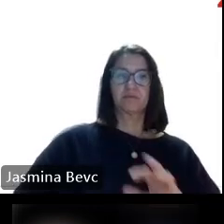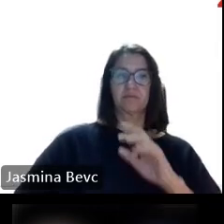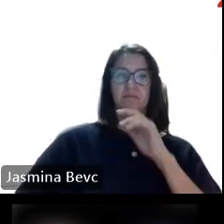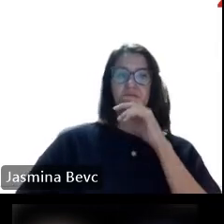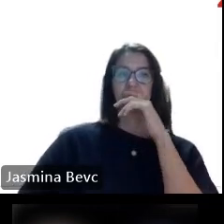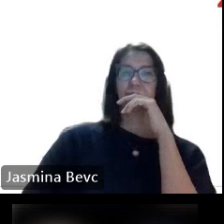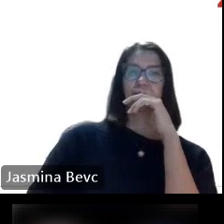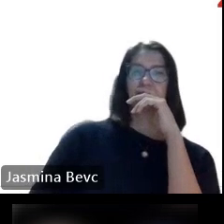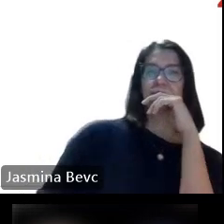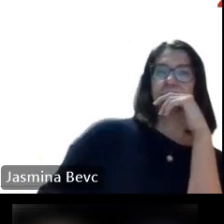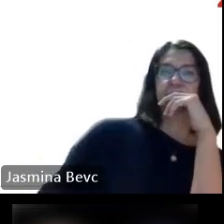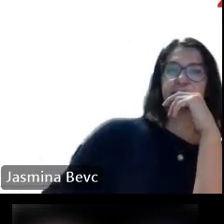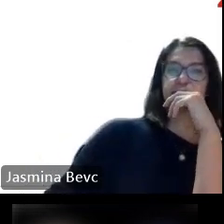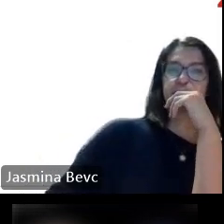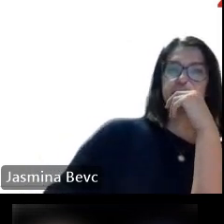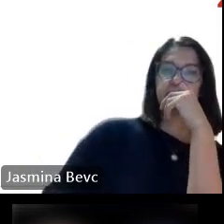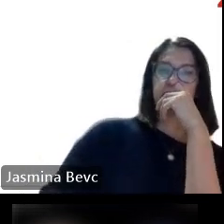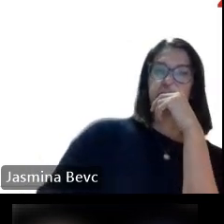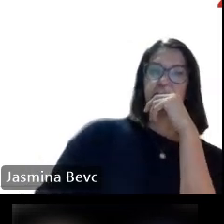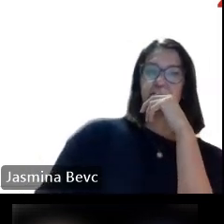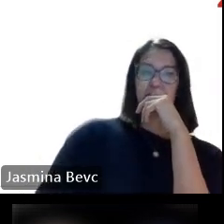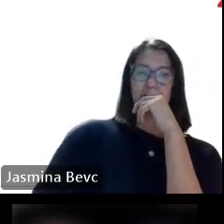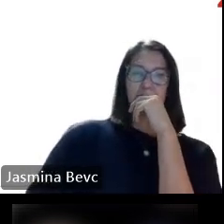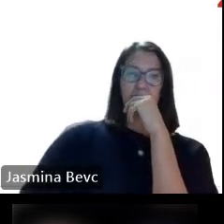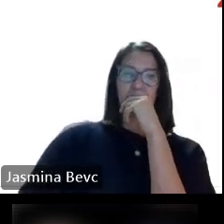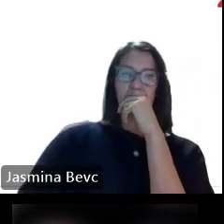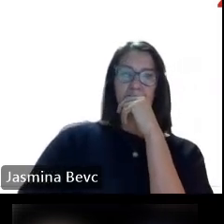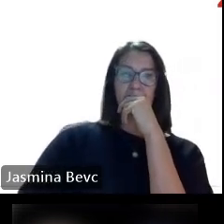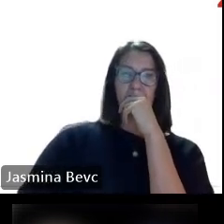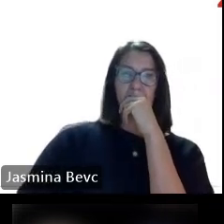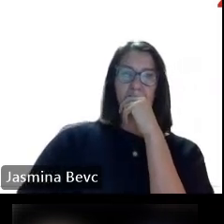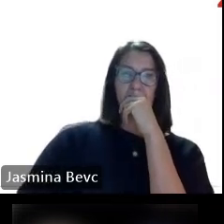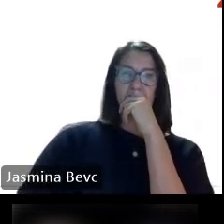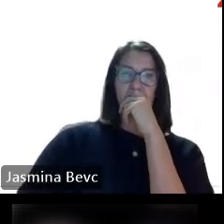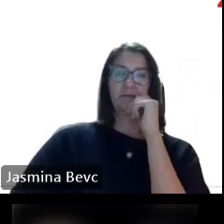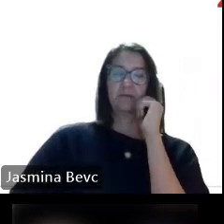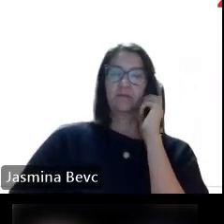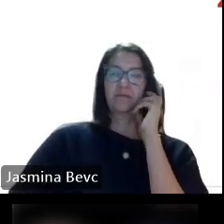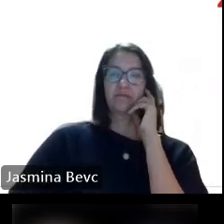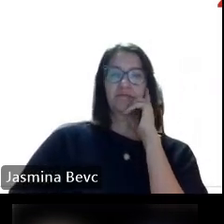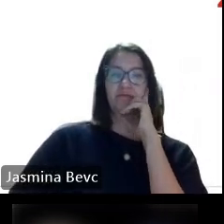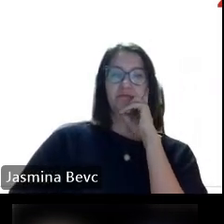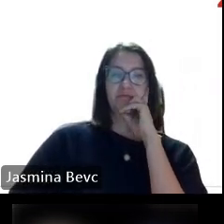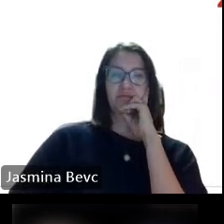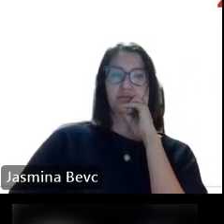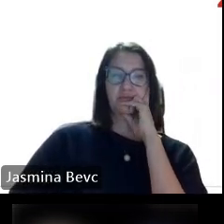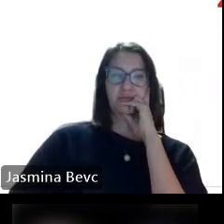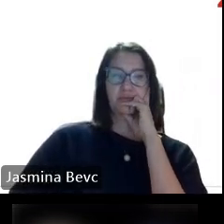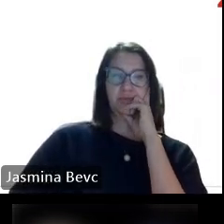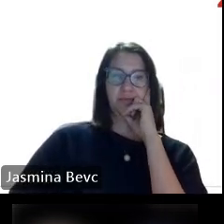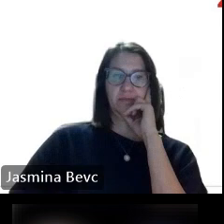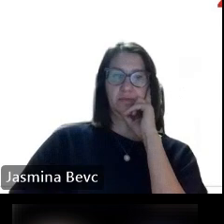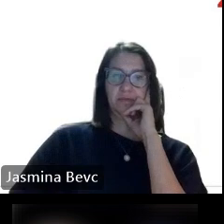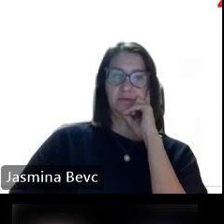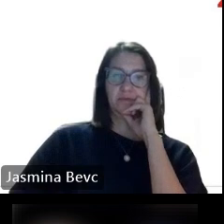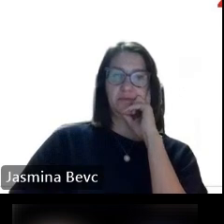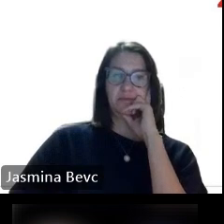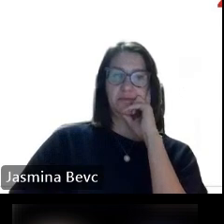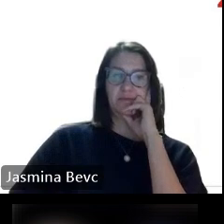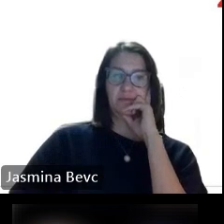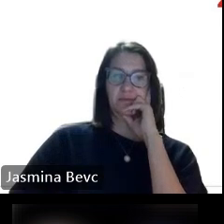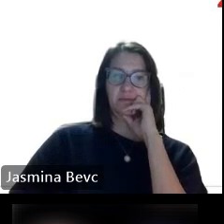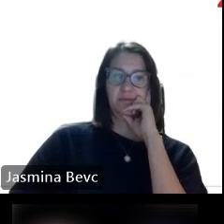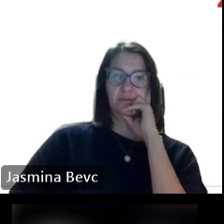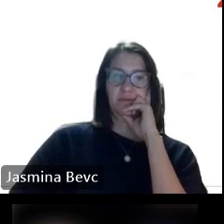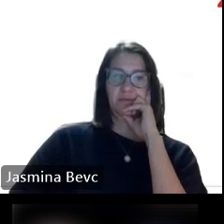šibko, govori o tem, kakšna ta toplotna črpalka je pri spremenljivih pogojih obratovanja. Več o tem